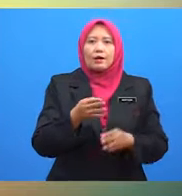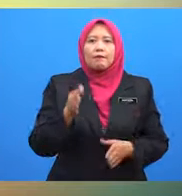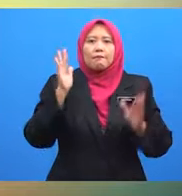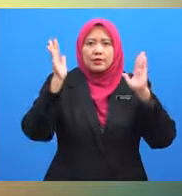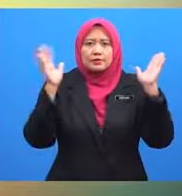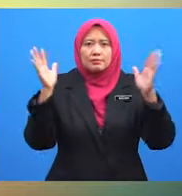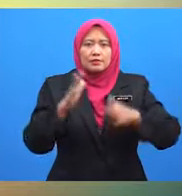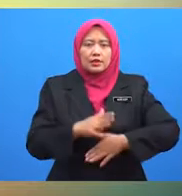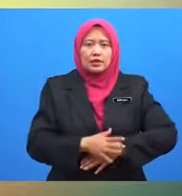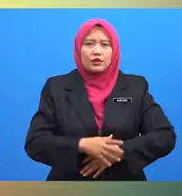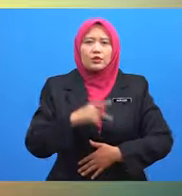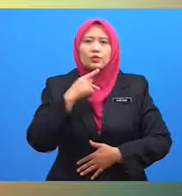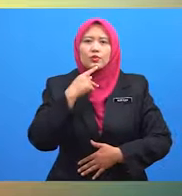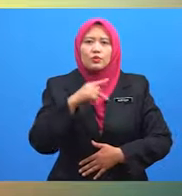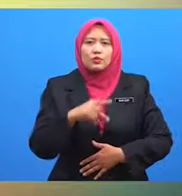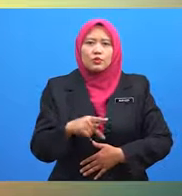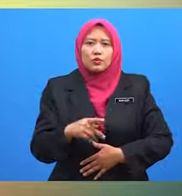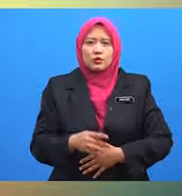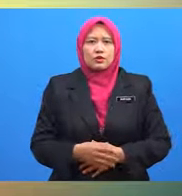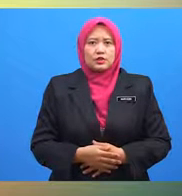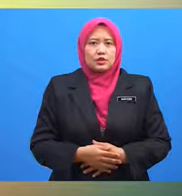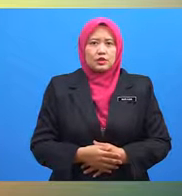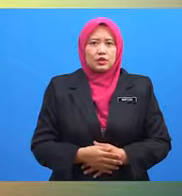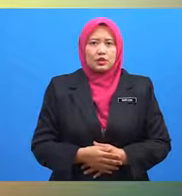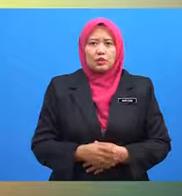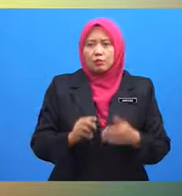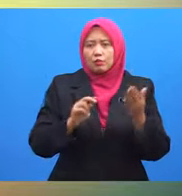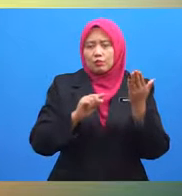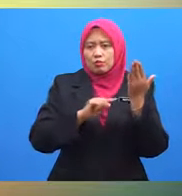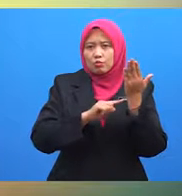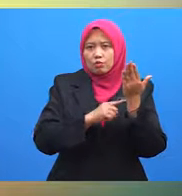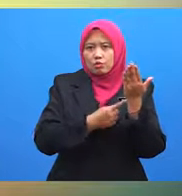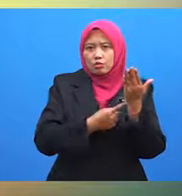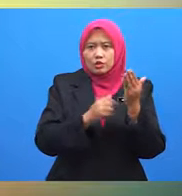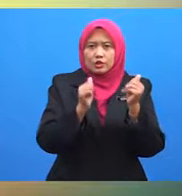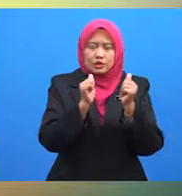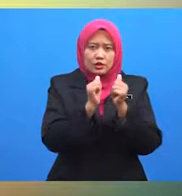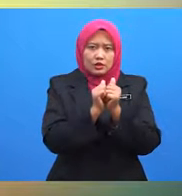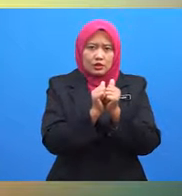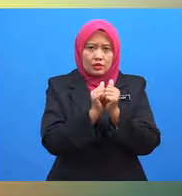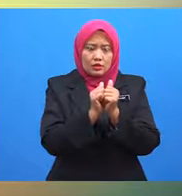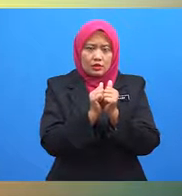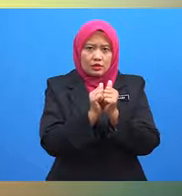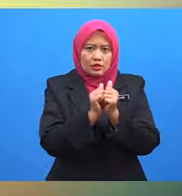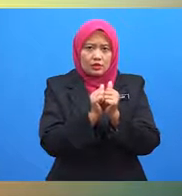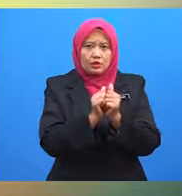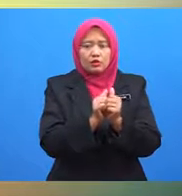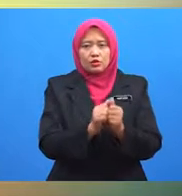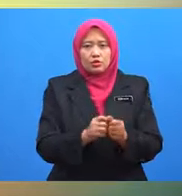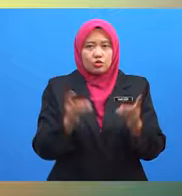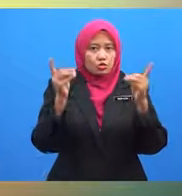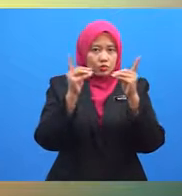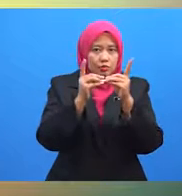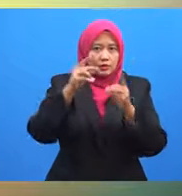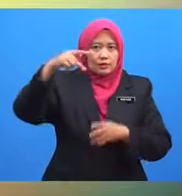abad 15. Zaman ini bermula dengan penemuan beberapa prasasti batu